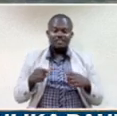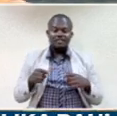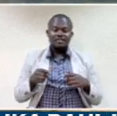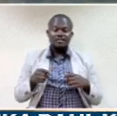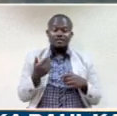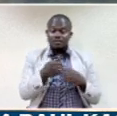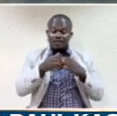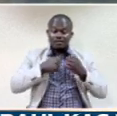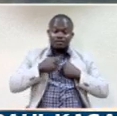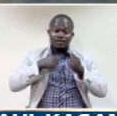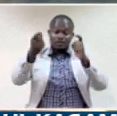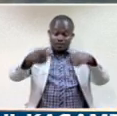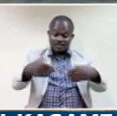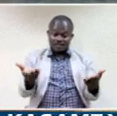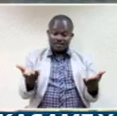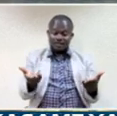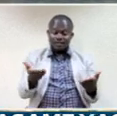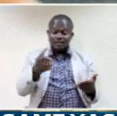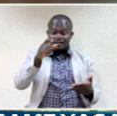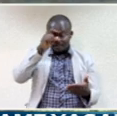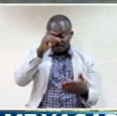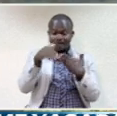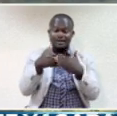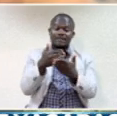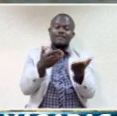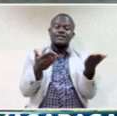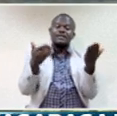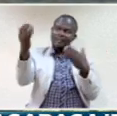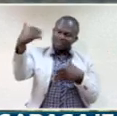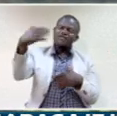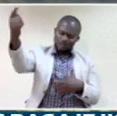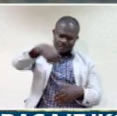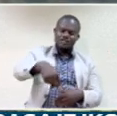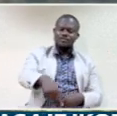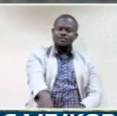se umwana w'umunyarwanda umuzanye se siporo umuzanye se nta murembo ujya gutya